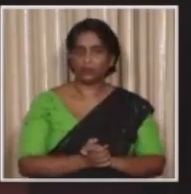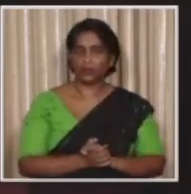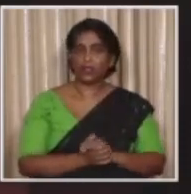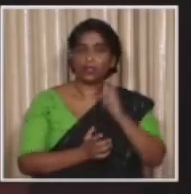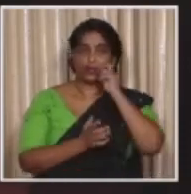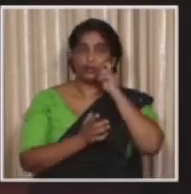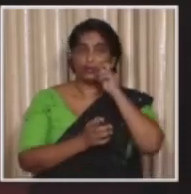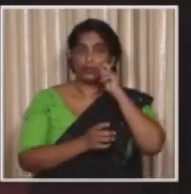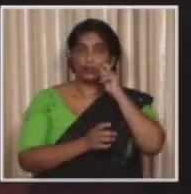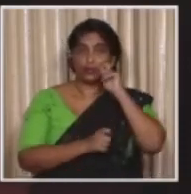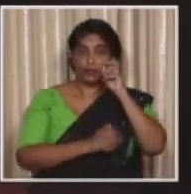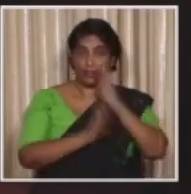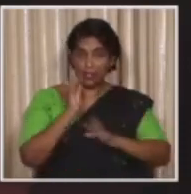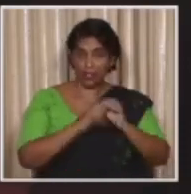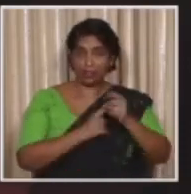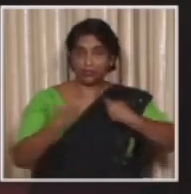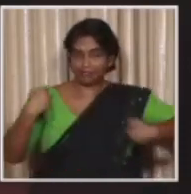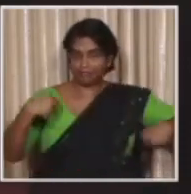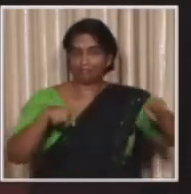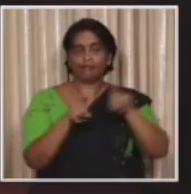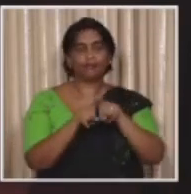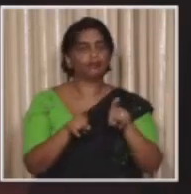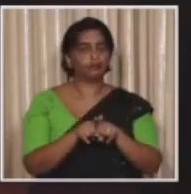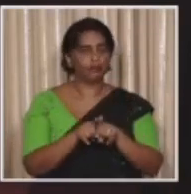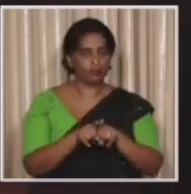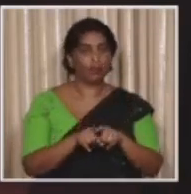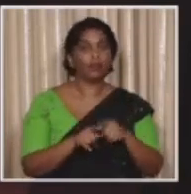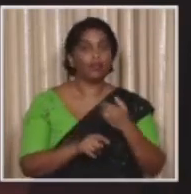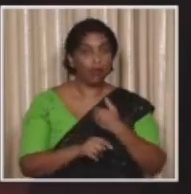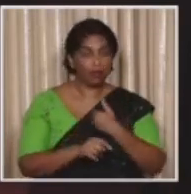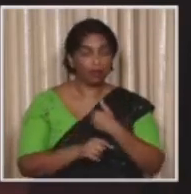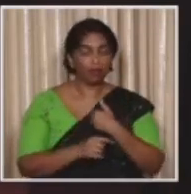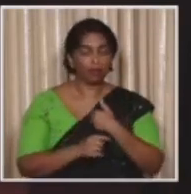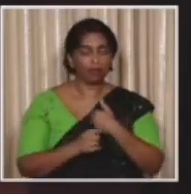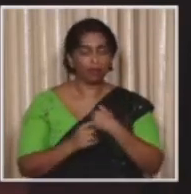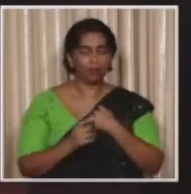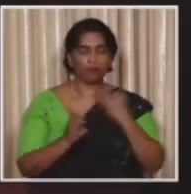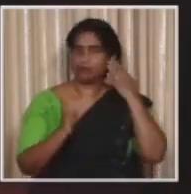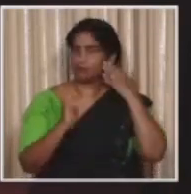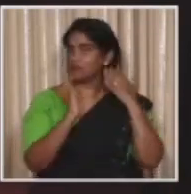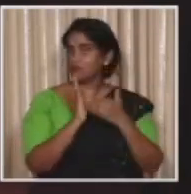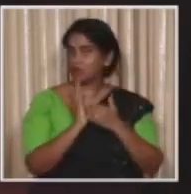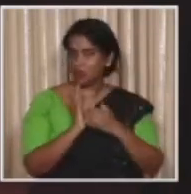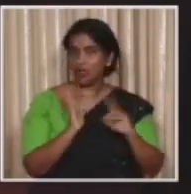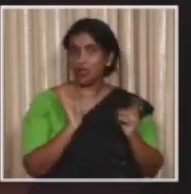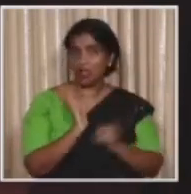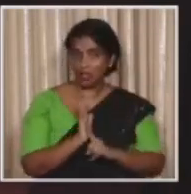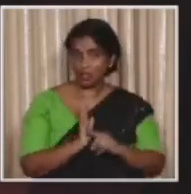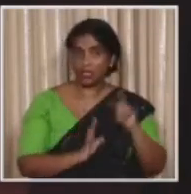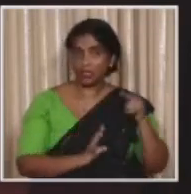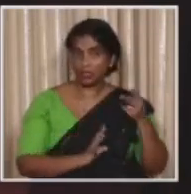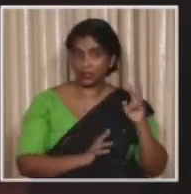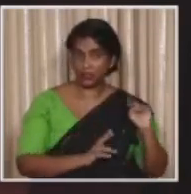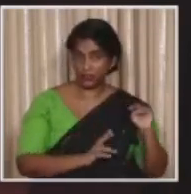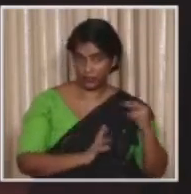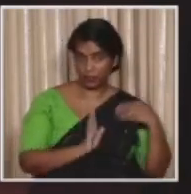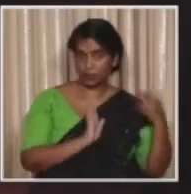මහජන නියෝජිතින් හැටියට අපි හිටගන්නේ ලක්ෂ 220ක්